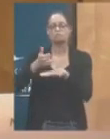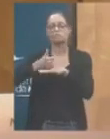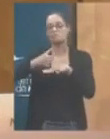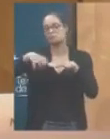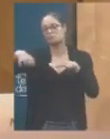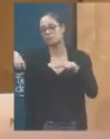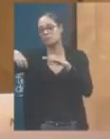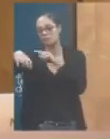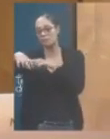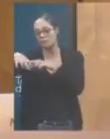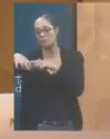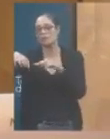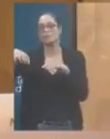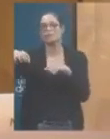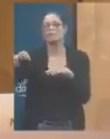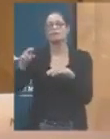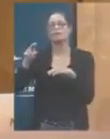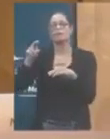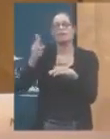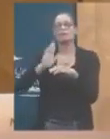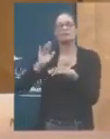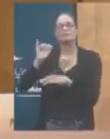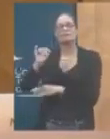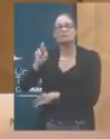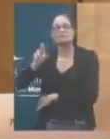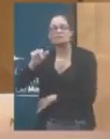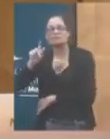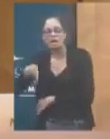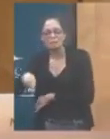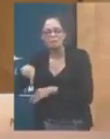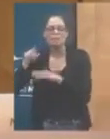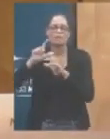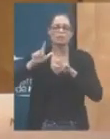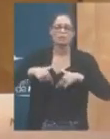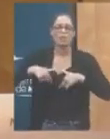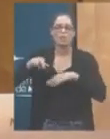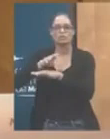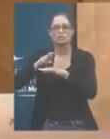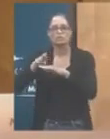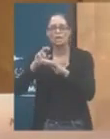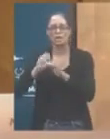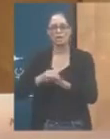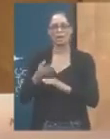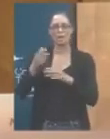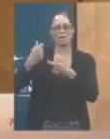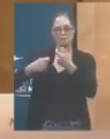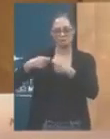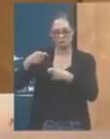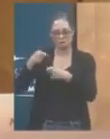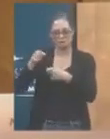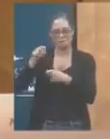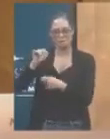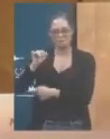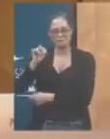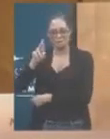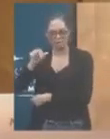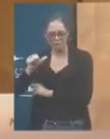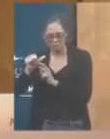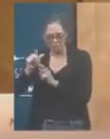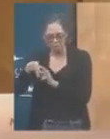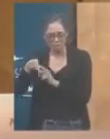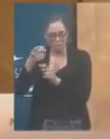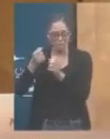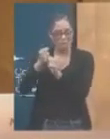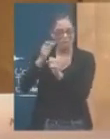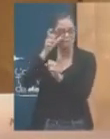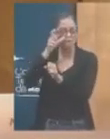été créé très longtemps. Au début, il s'appelait l'ERAP, l'École régionale d'art plastique. C'était créé par Aimé Césaire lors de la première mandature. Et